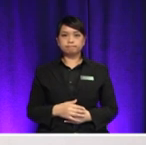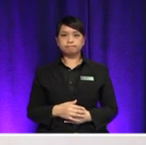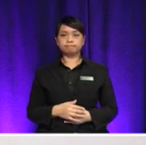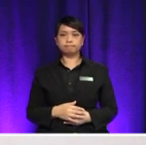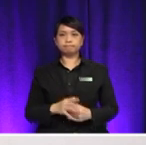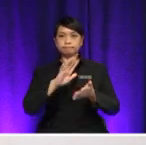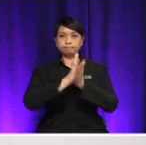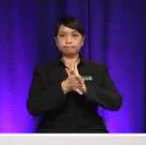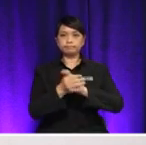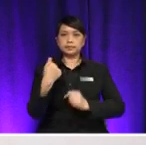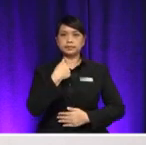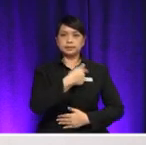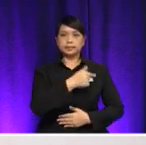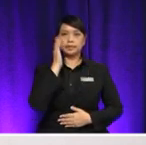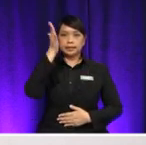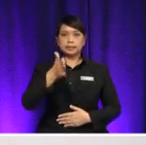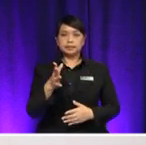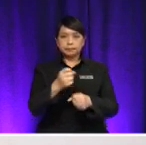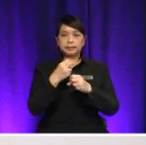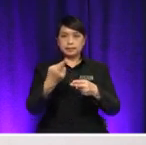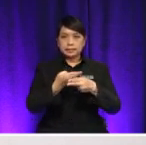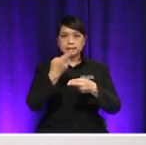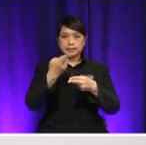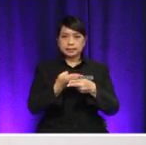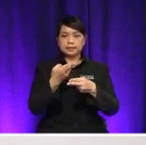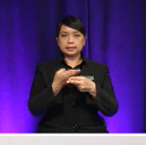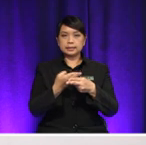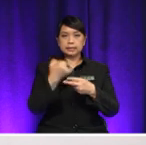kita akan dapat ringkaskan Oke